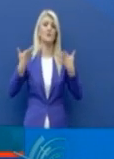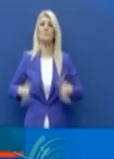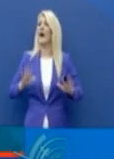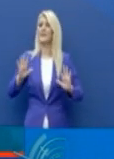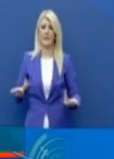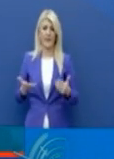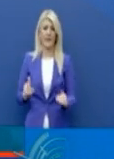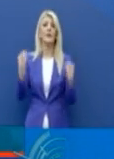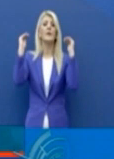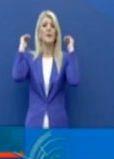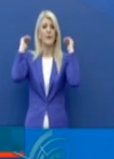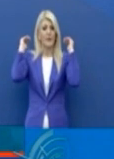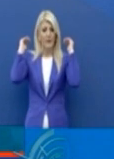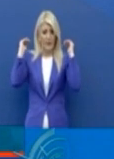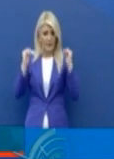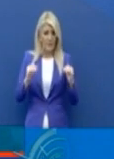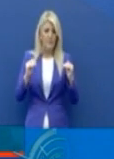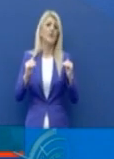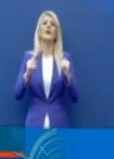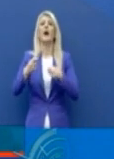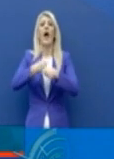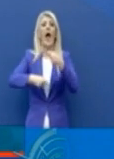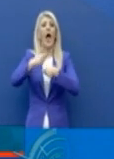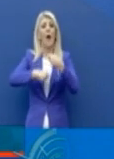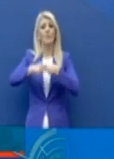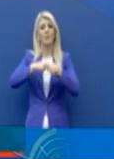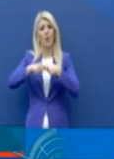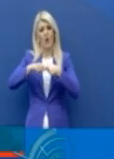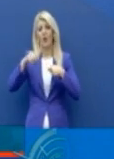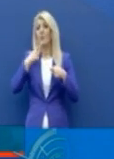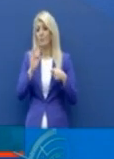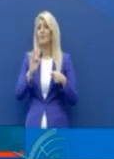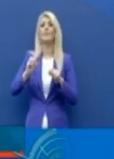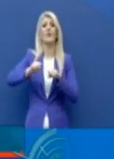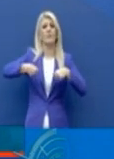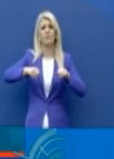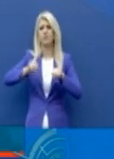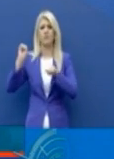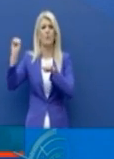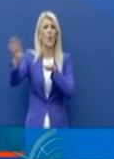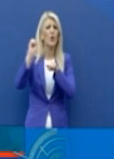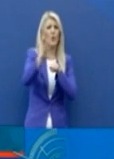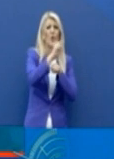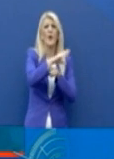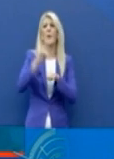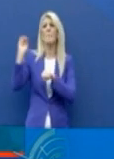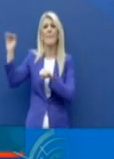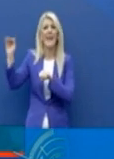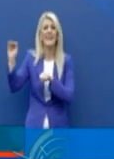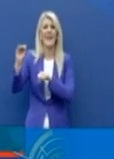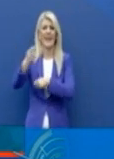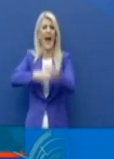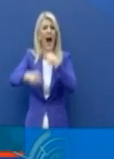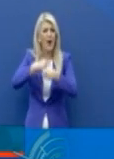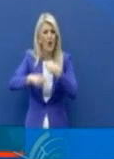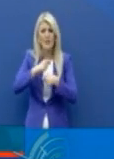της αναστολής λειτουργίας του λιανεμπορίου σε όλη την επικράτεια. Δεδομένου ότι οι ταχυμεταφορές είναι υπερφορτωμένες και δεν είναι δυνατόν να